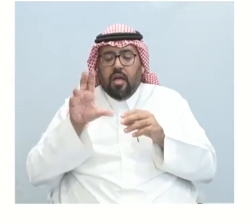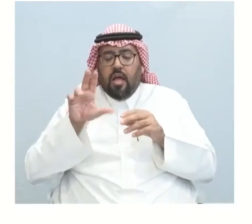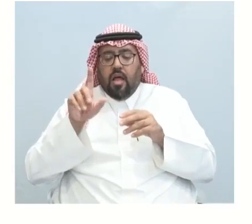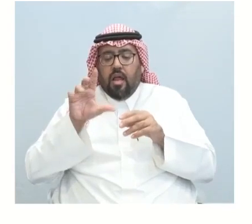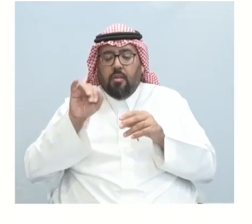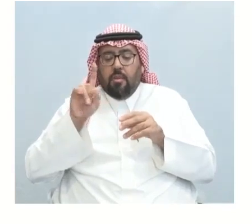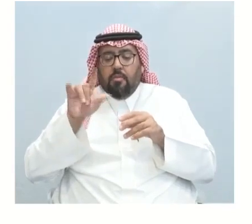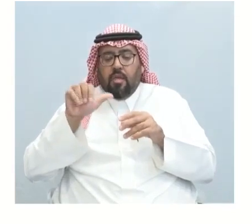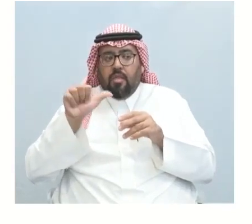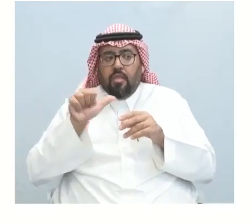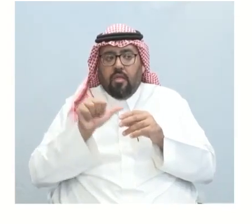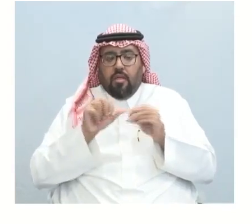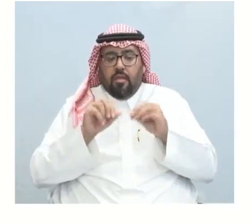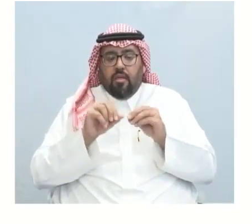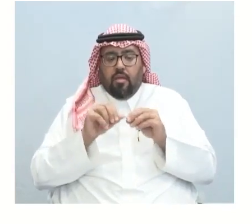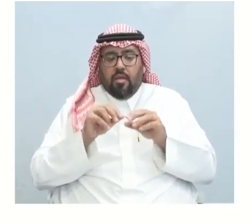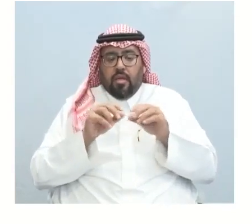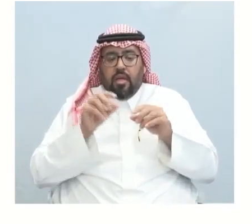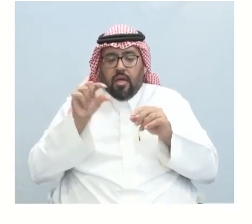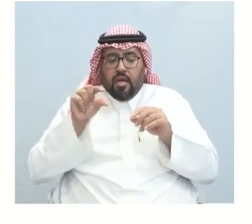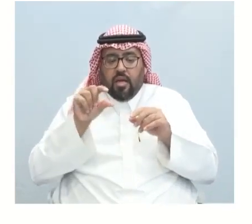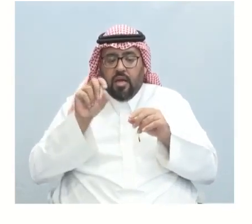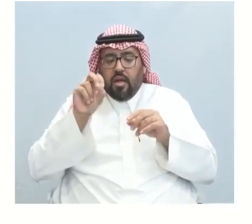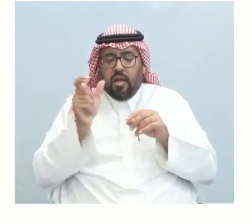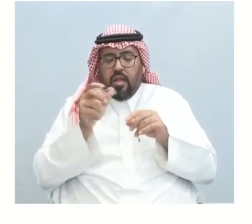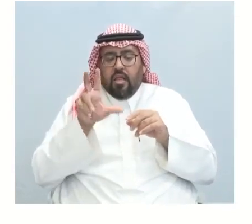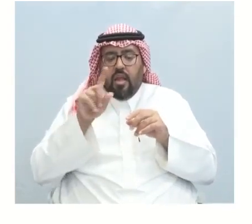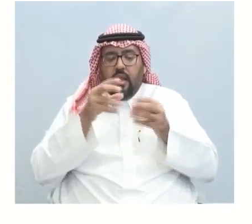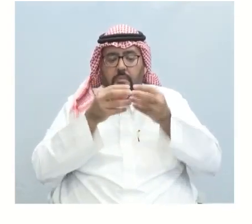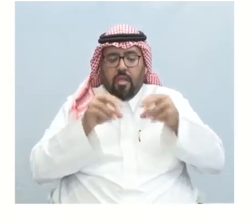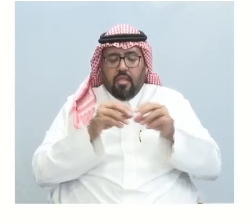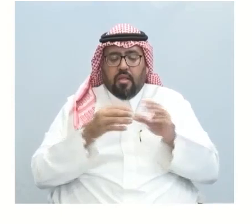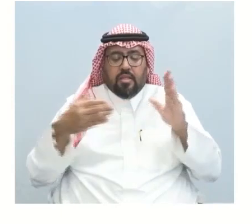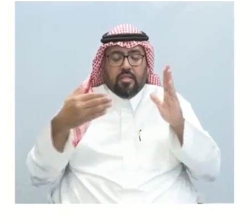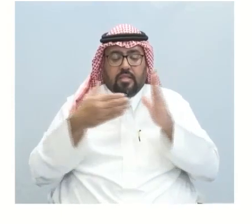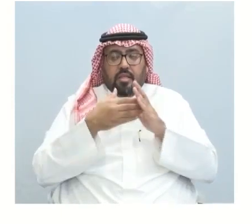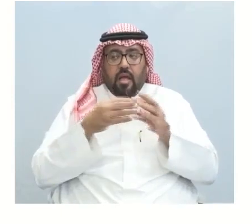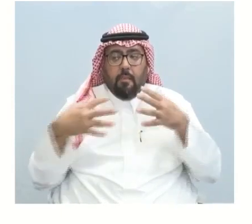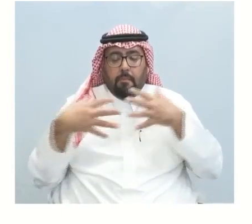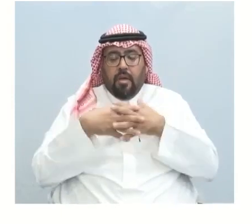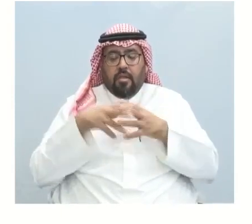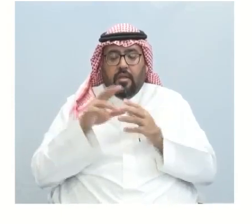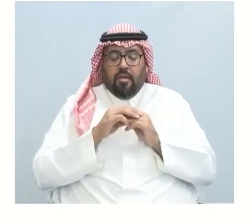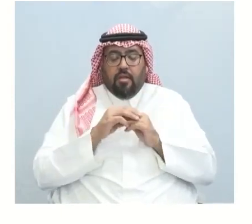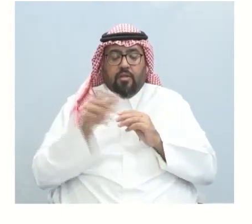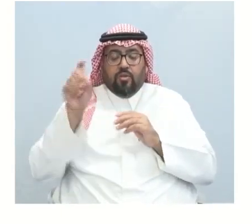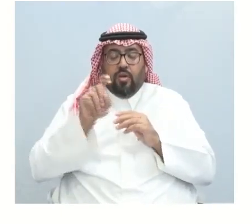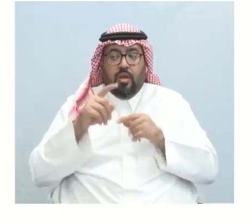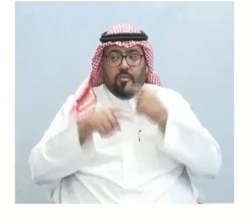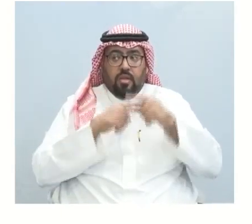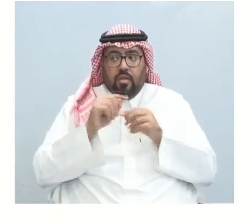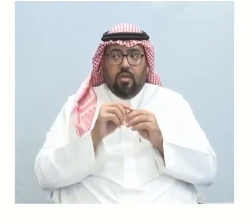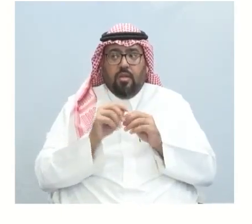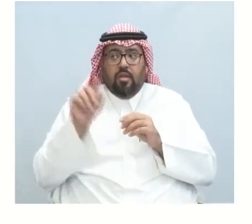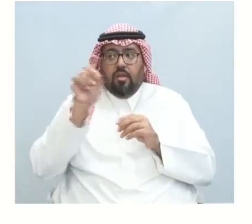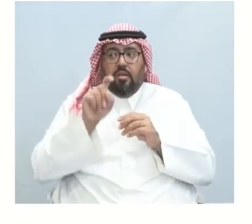السؤال من اهم الاسئله المتعلقه بعمليه الاخصاب عمليه التقاء الحيوان المنوي مع البويضه من الاسئله المتكرره حتى